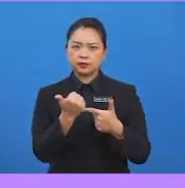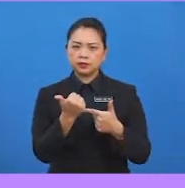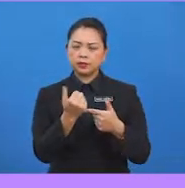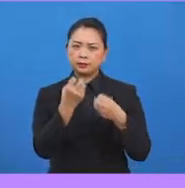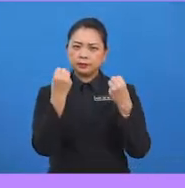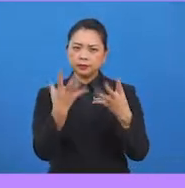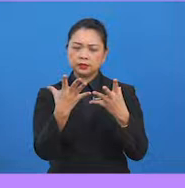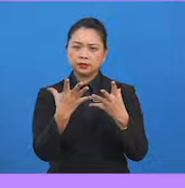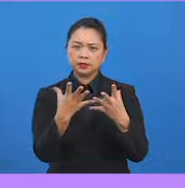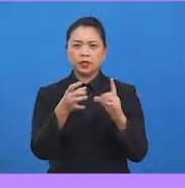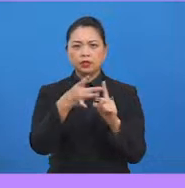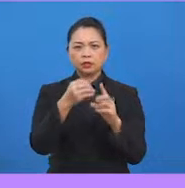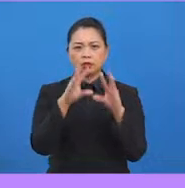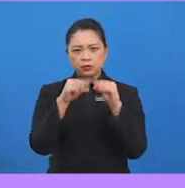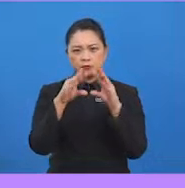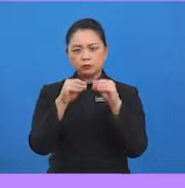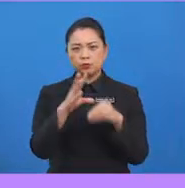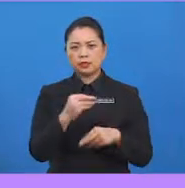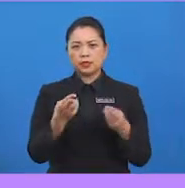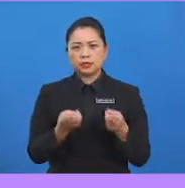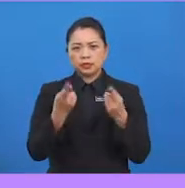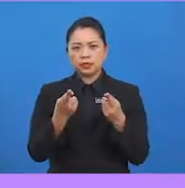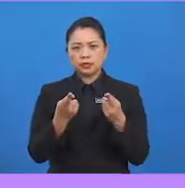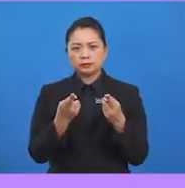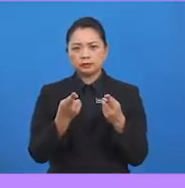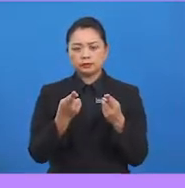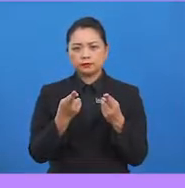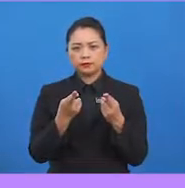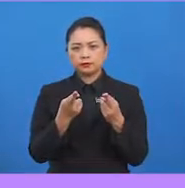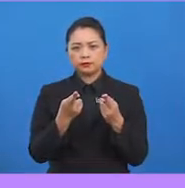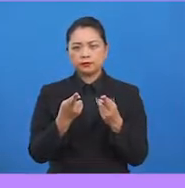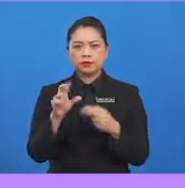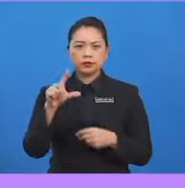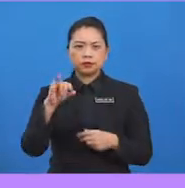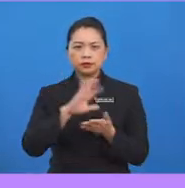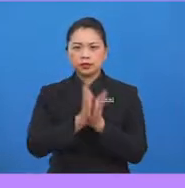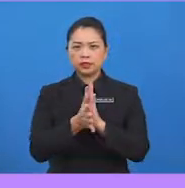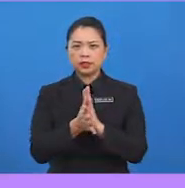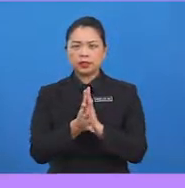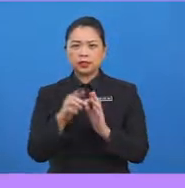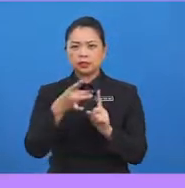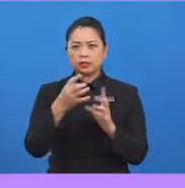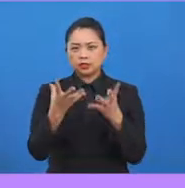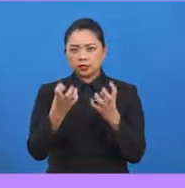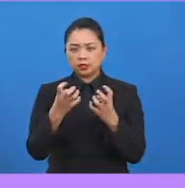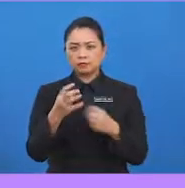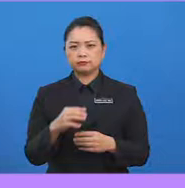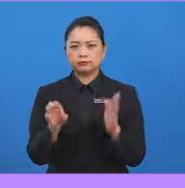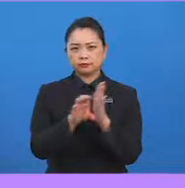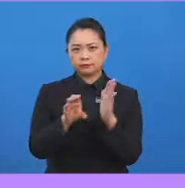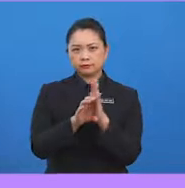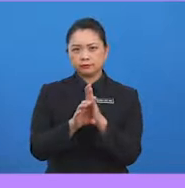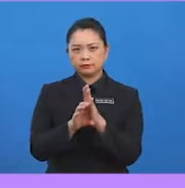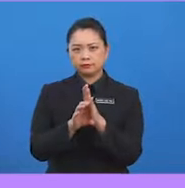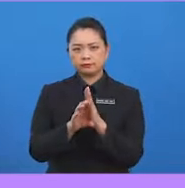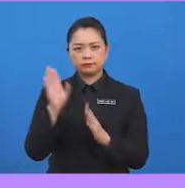dan ringan. Pengaloian menjadikan logam keras dan kuat. Sebagai contoh, besi tulen